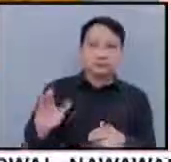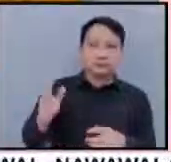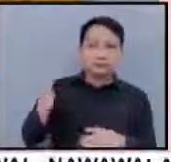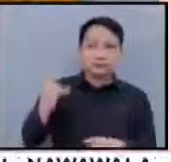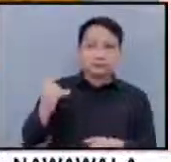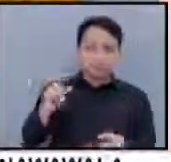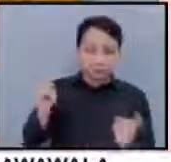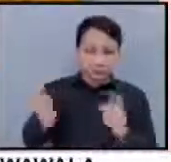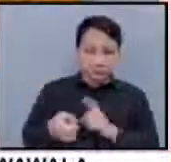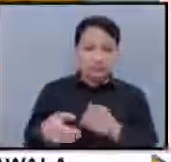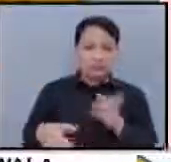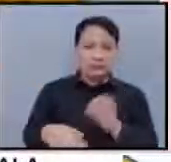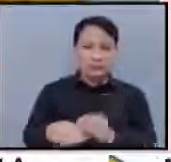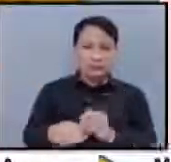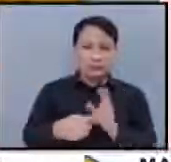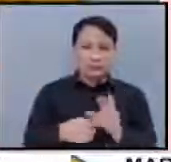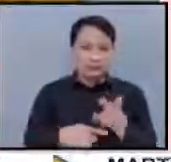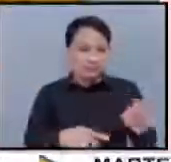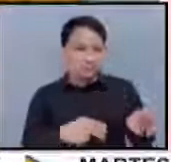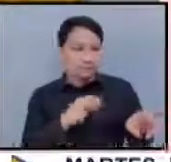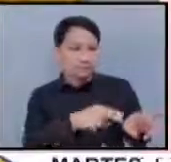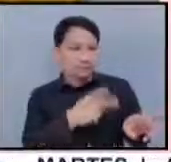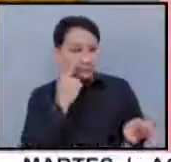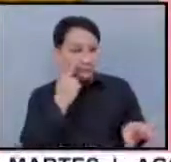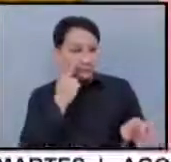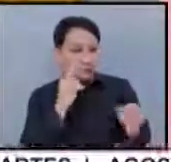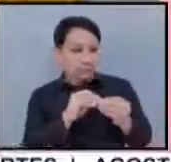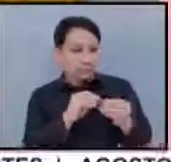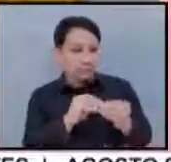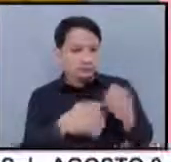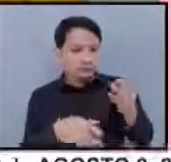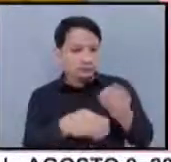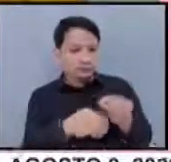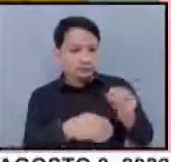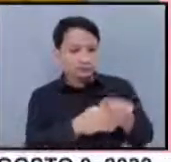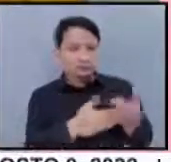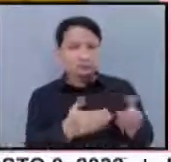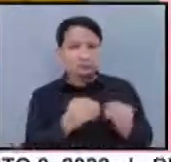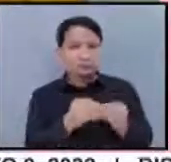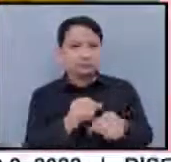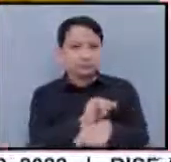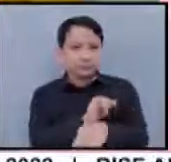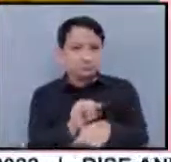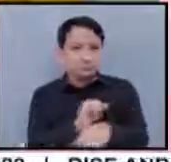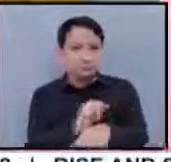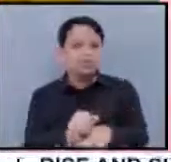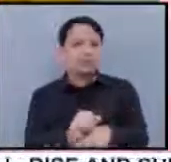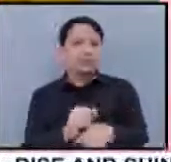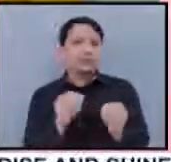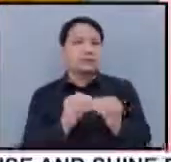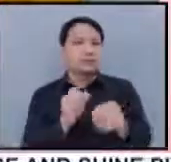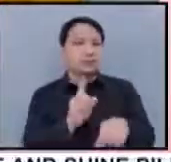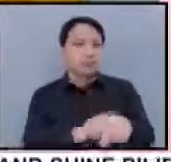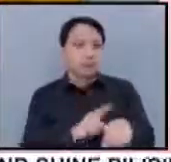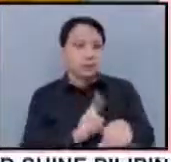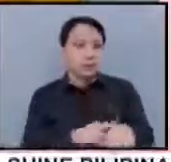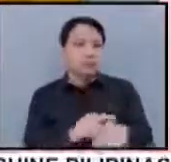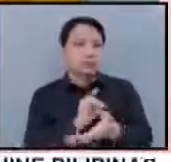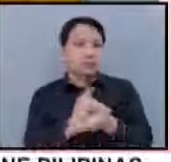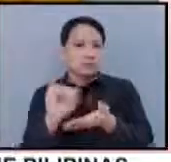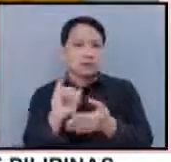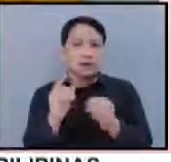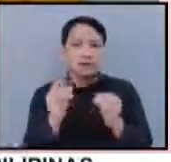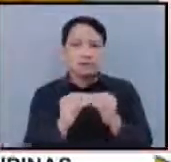then nakita namin na kailangan lang namin dagdagan talaga at magdoblihan yung training namin para makasabay kami sa mga